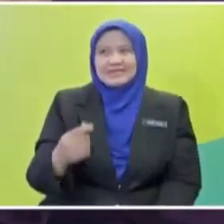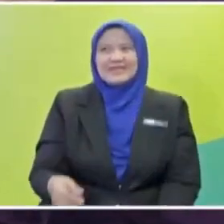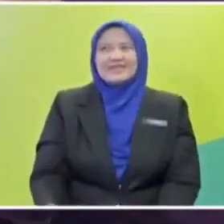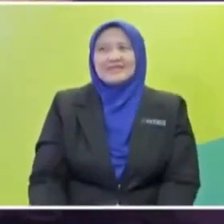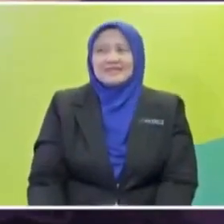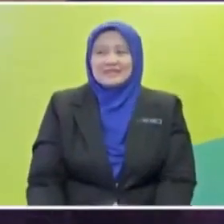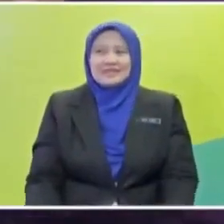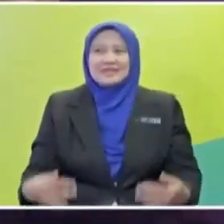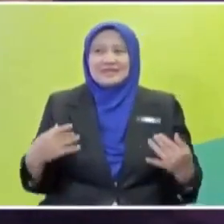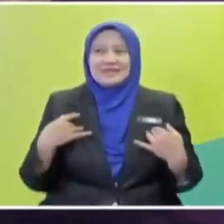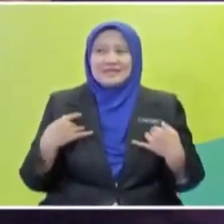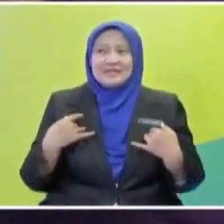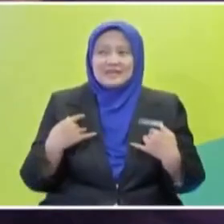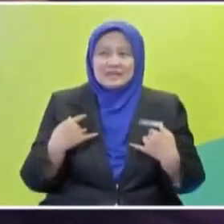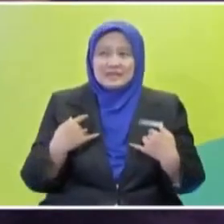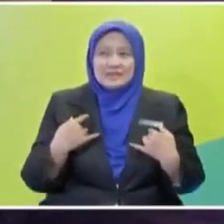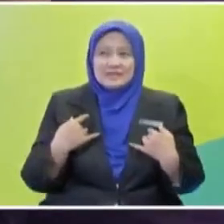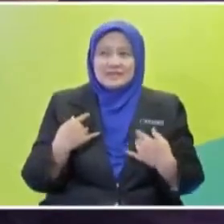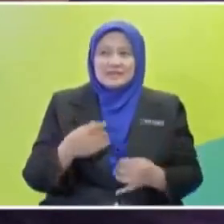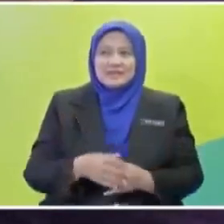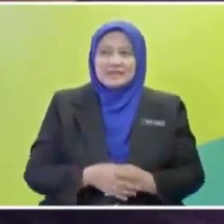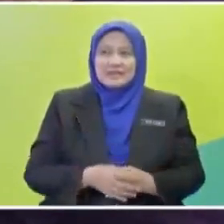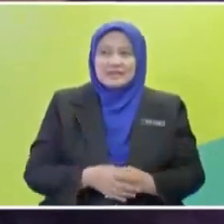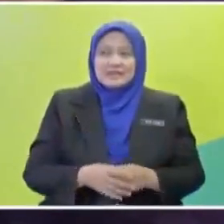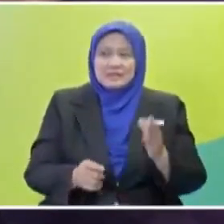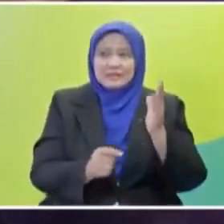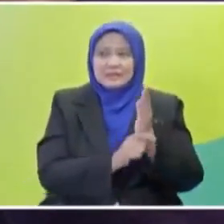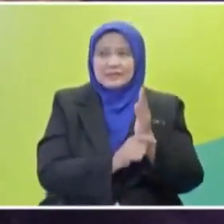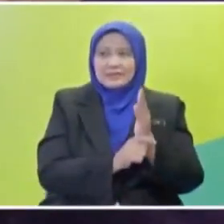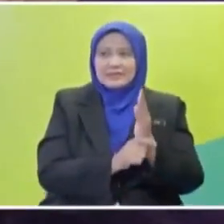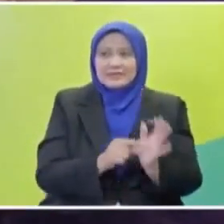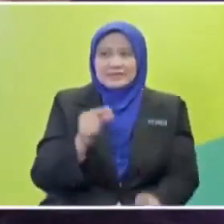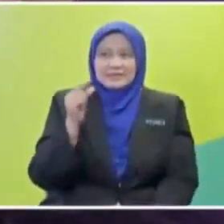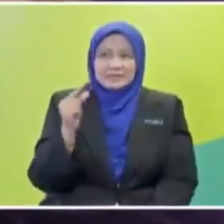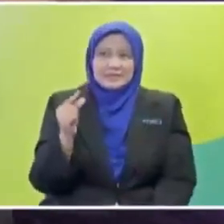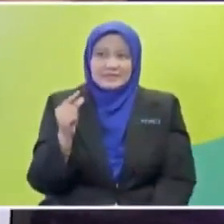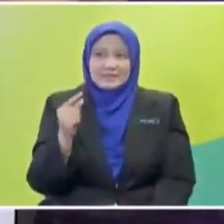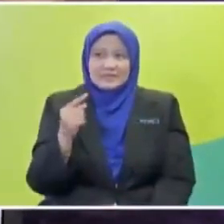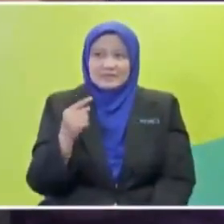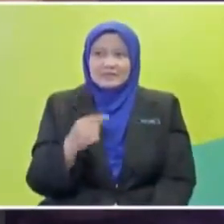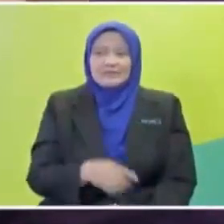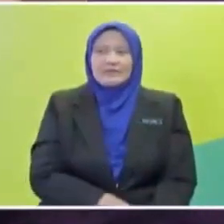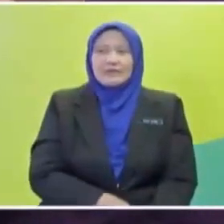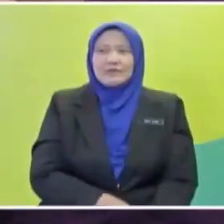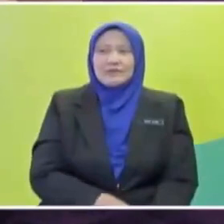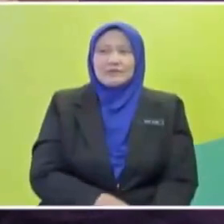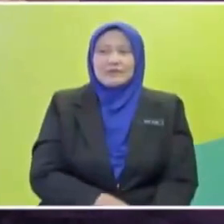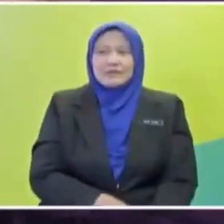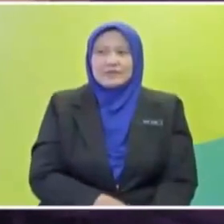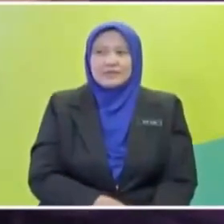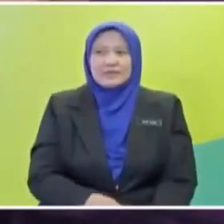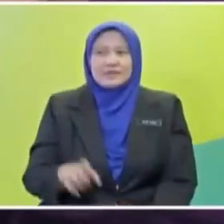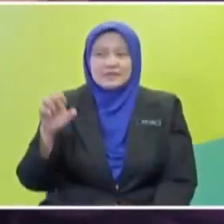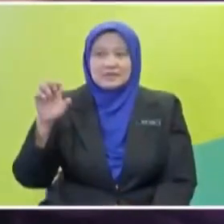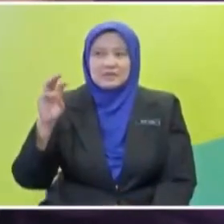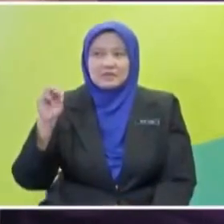Oh, macam tu. Kalau rakan-rakan perasan, Kak Syafiqah tambah sedikit orang kata emoji di